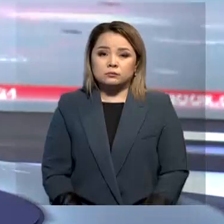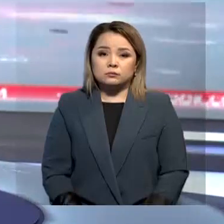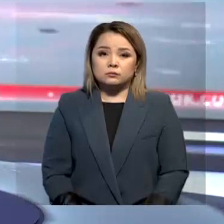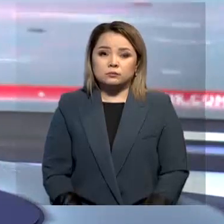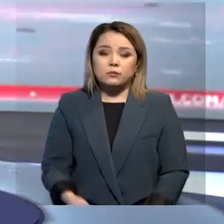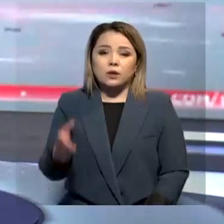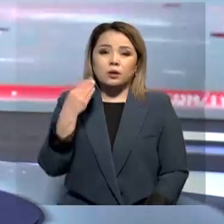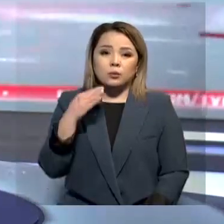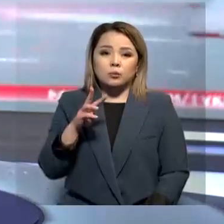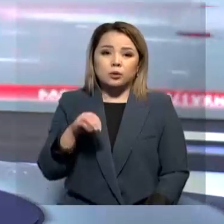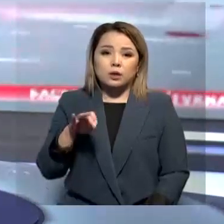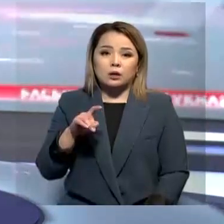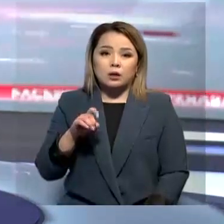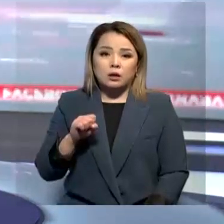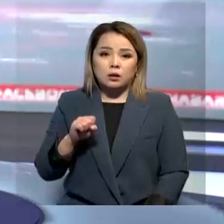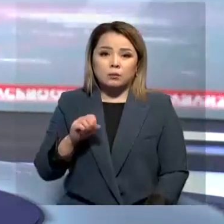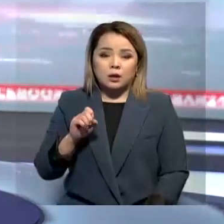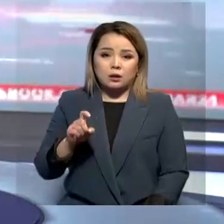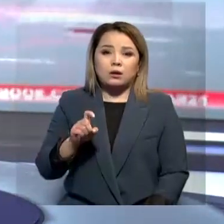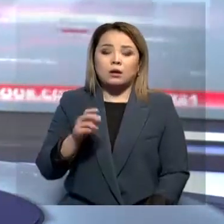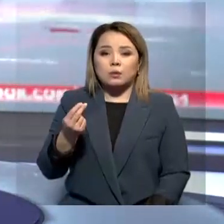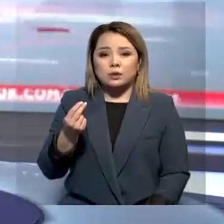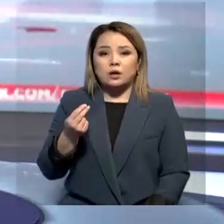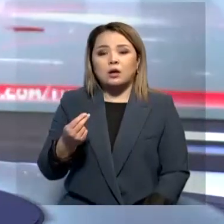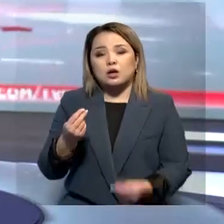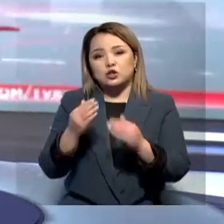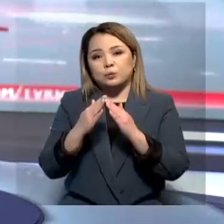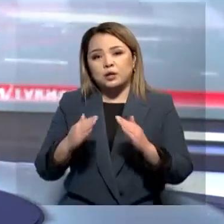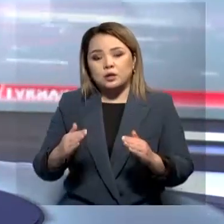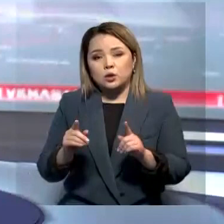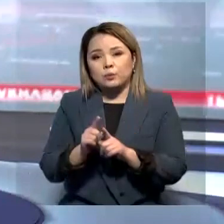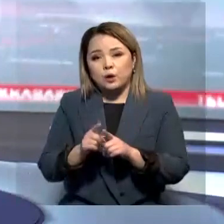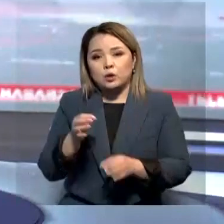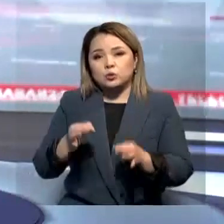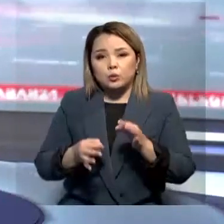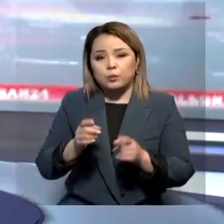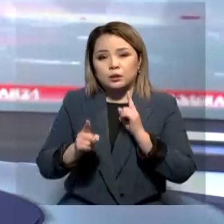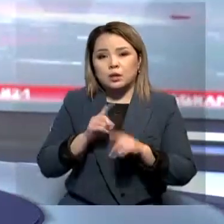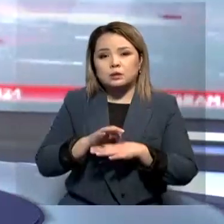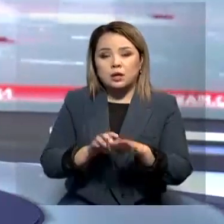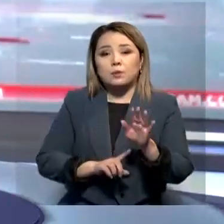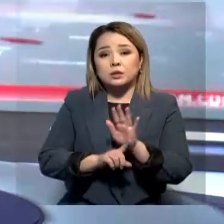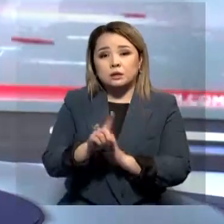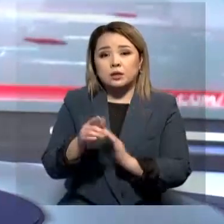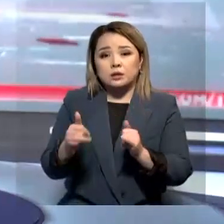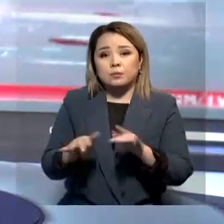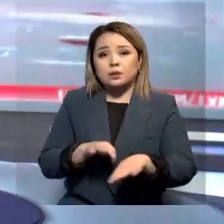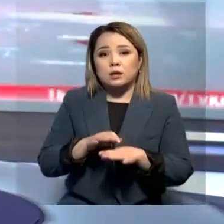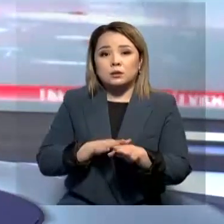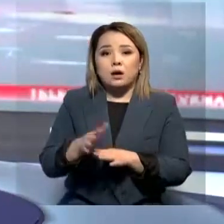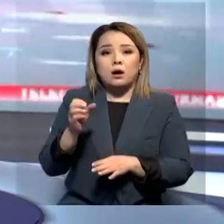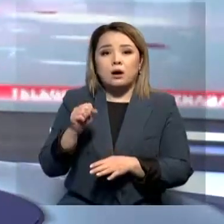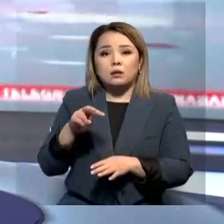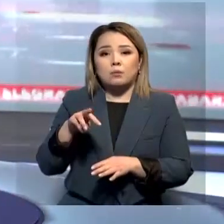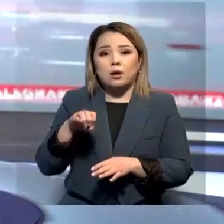Алматыда Мударрагап капитал қаржы пирамидасының ісі бойынша бастан сот талқылаулары басталды. Процесс Алмалы